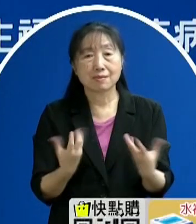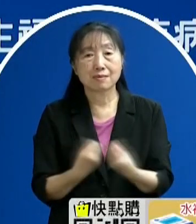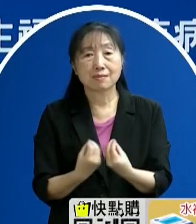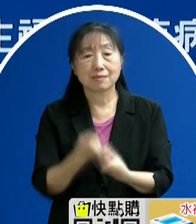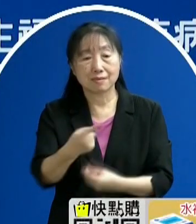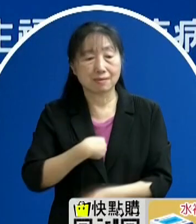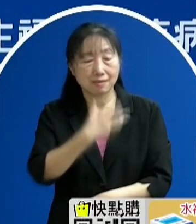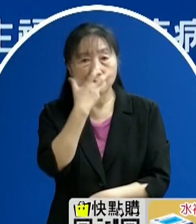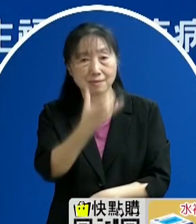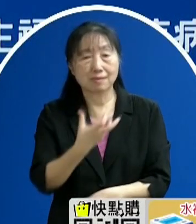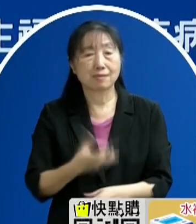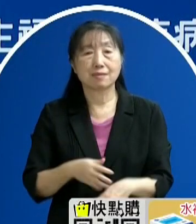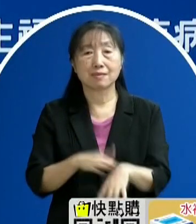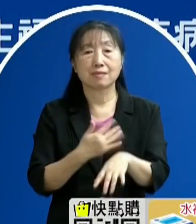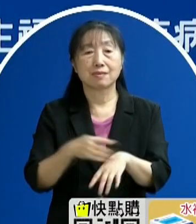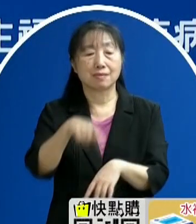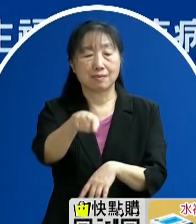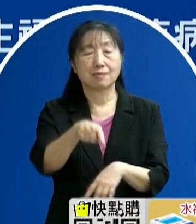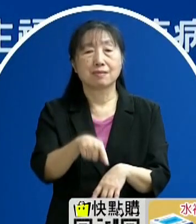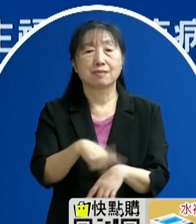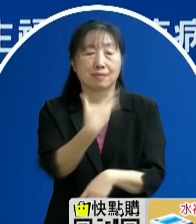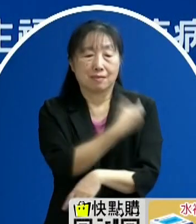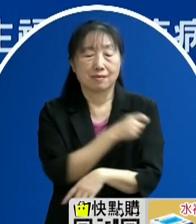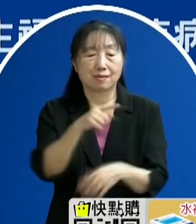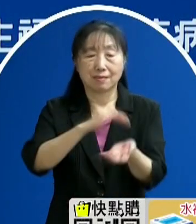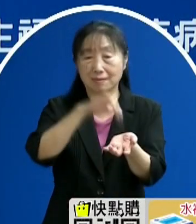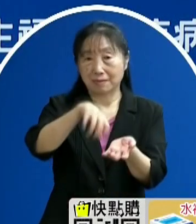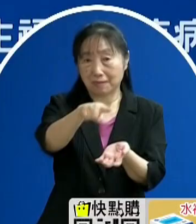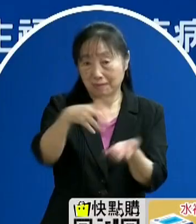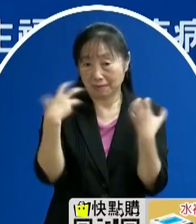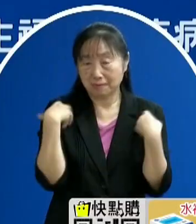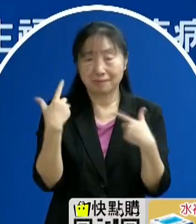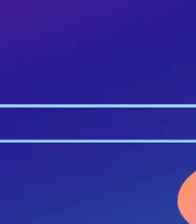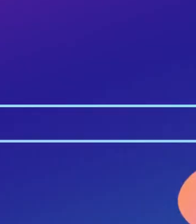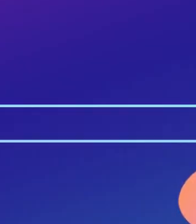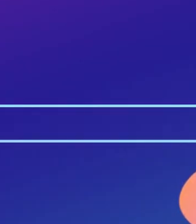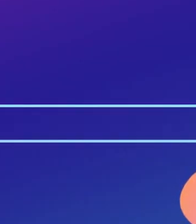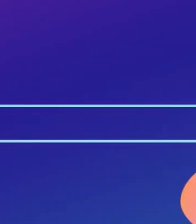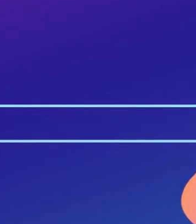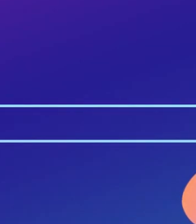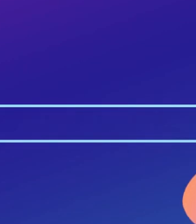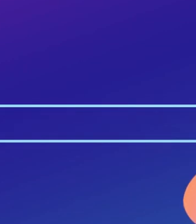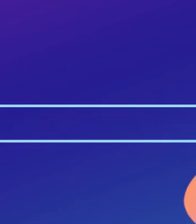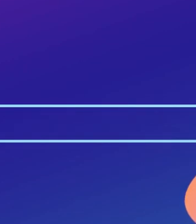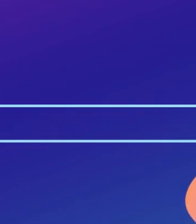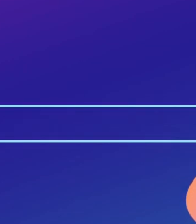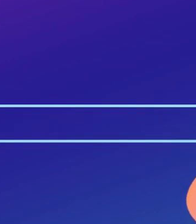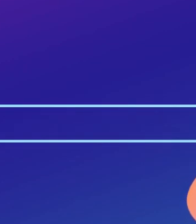苗的损失不会由这个个人或施打的医疗院所来负责。